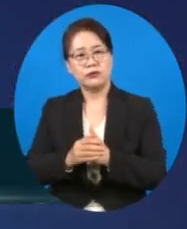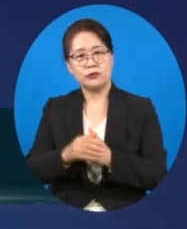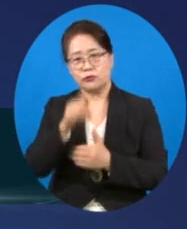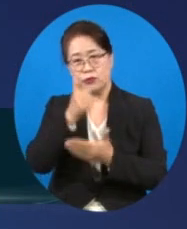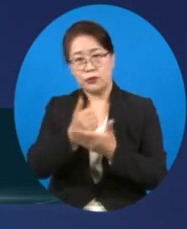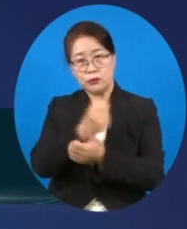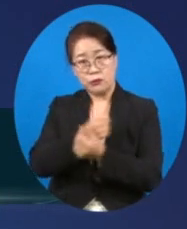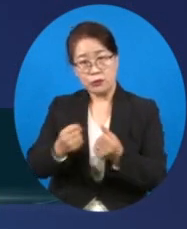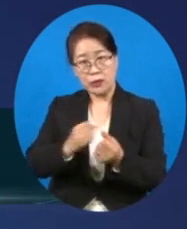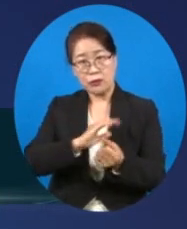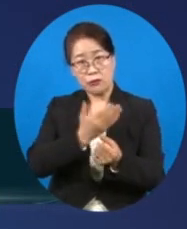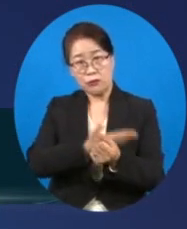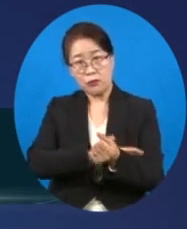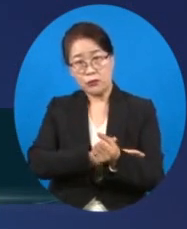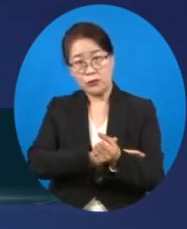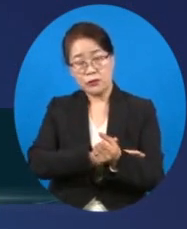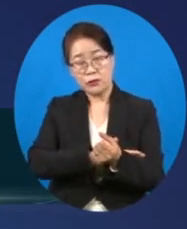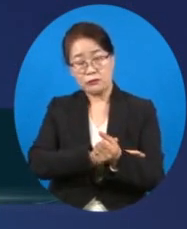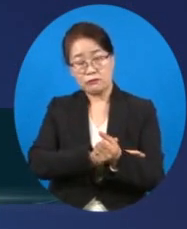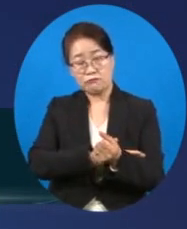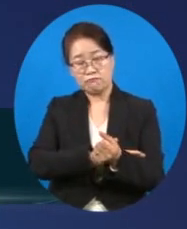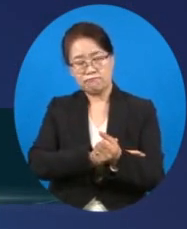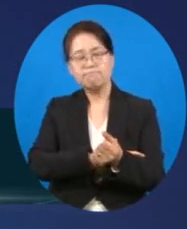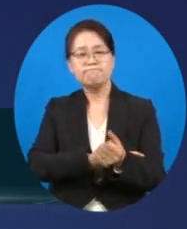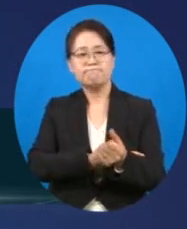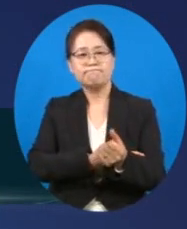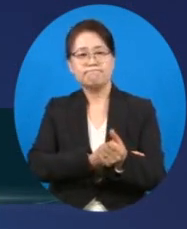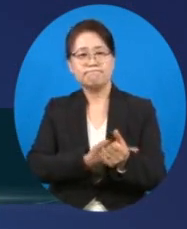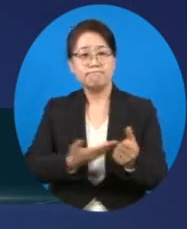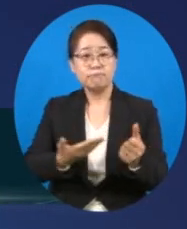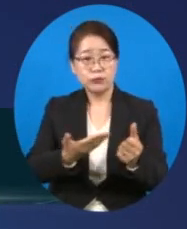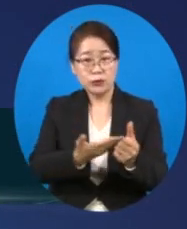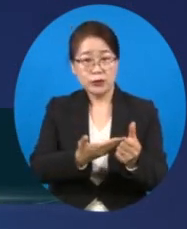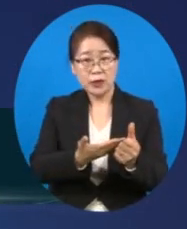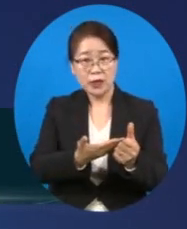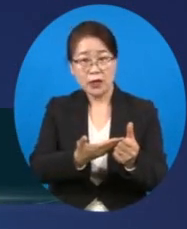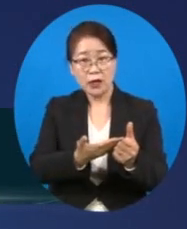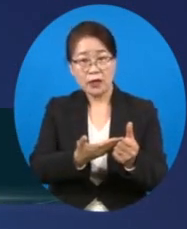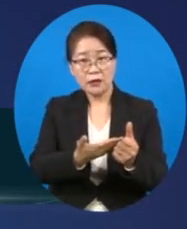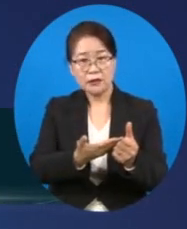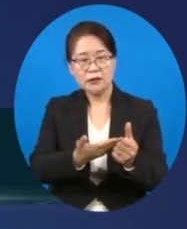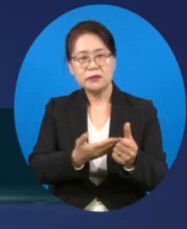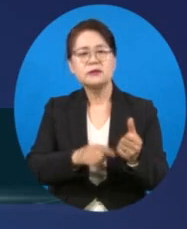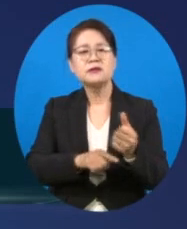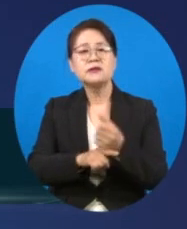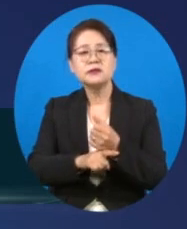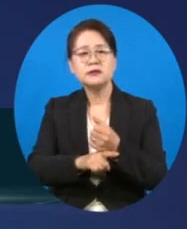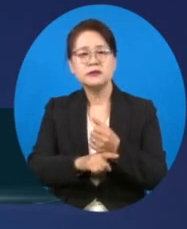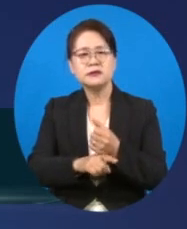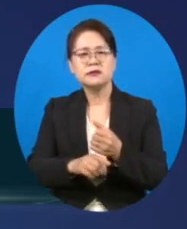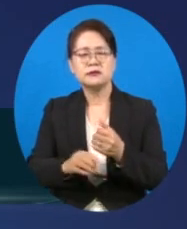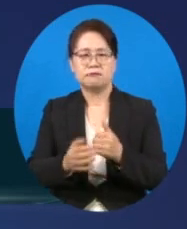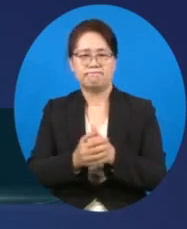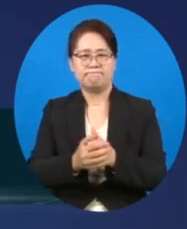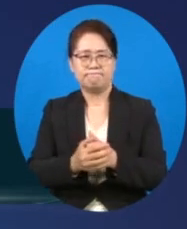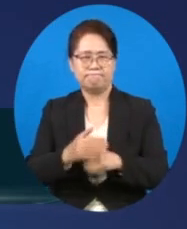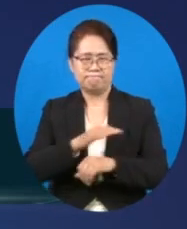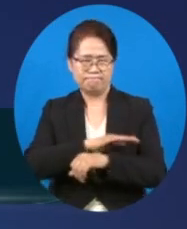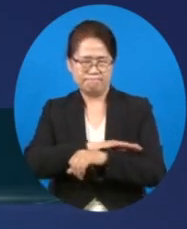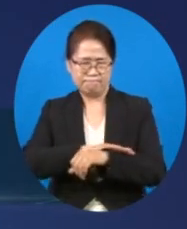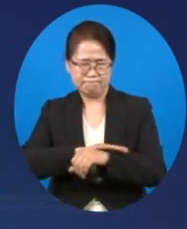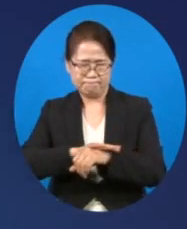죄를 사하는 권세도 함께 주셨다는 거예요 근데 여러분이 말은 잘못하면 참 오해를 불러일으킬 수 있는